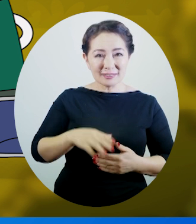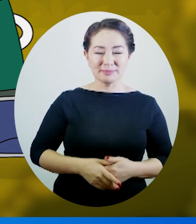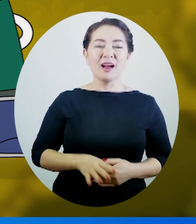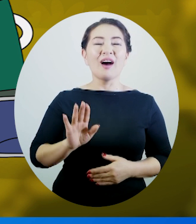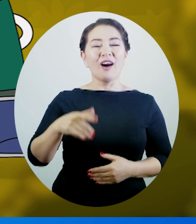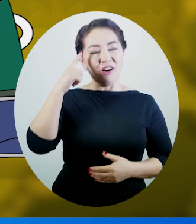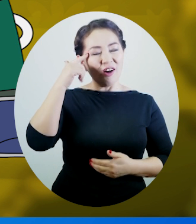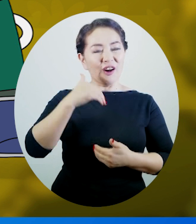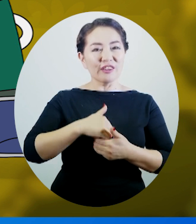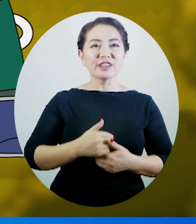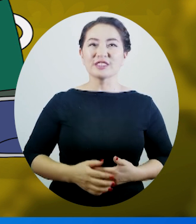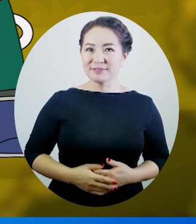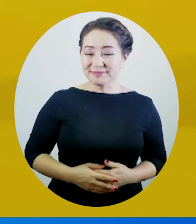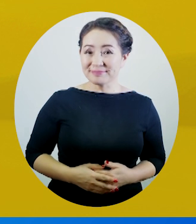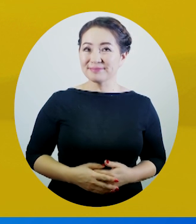Ойлголоо.